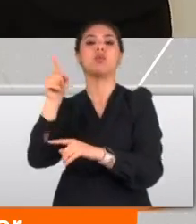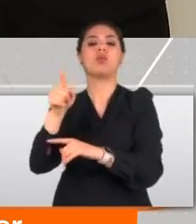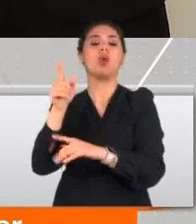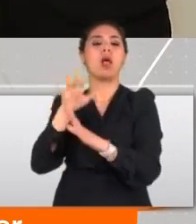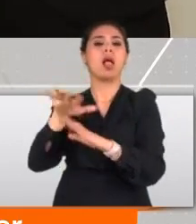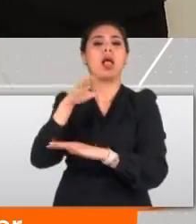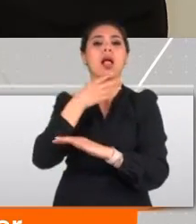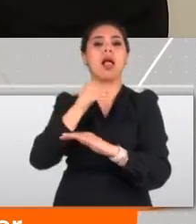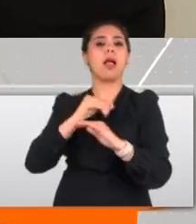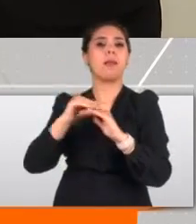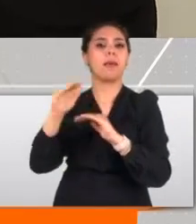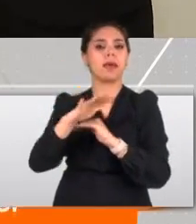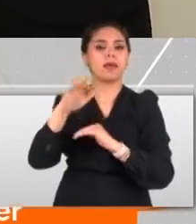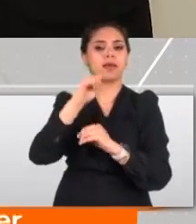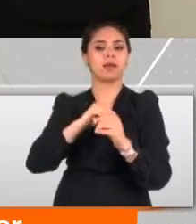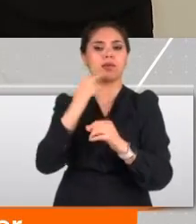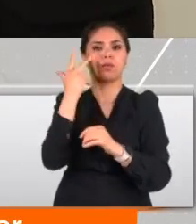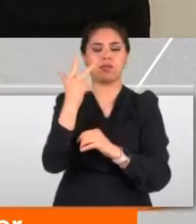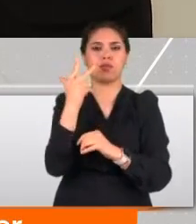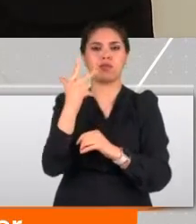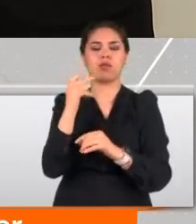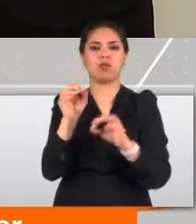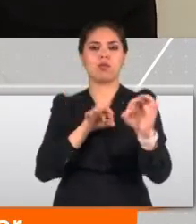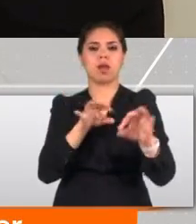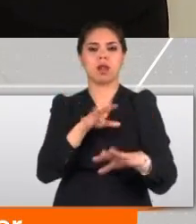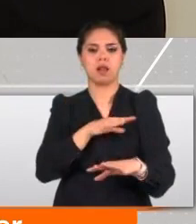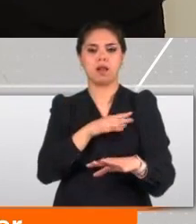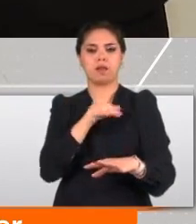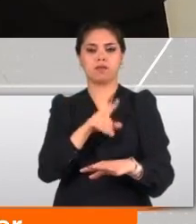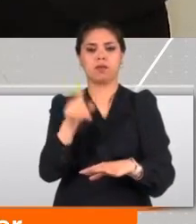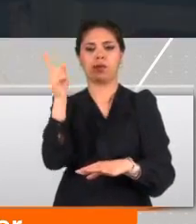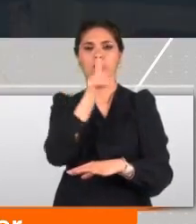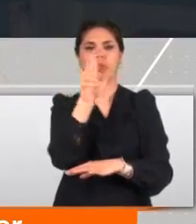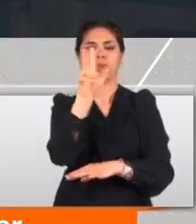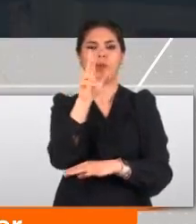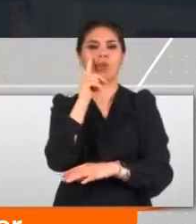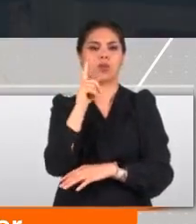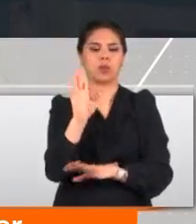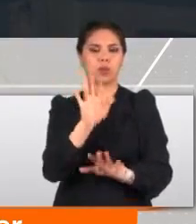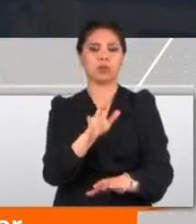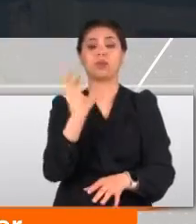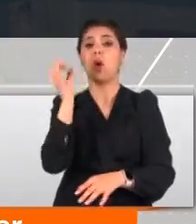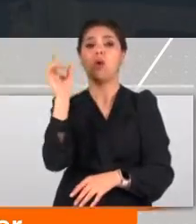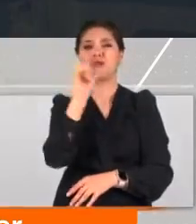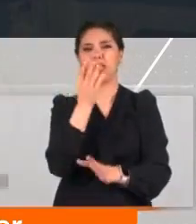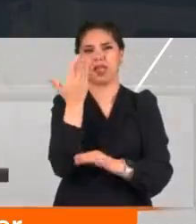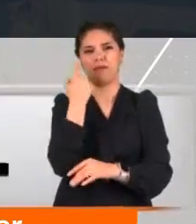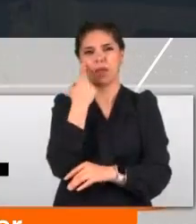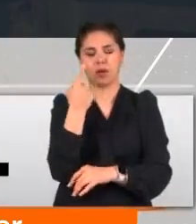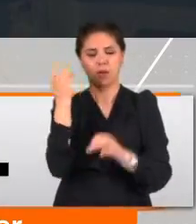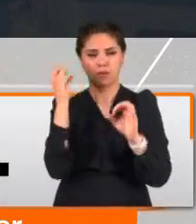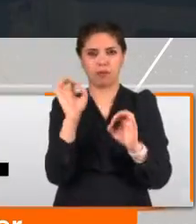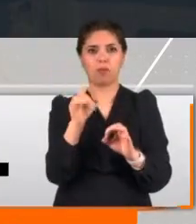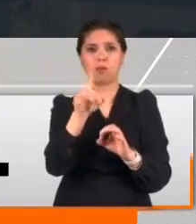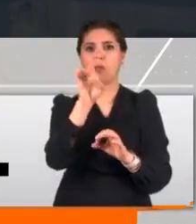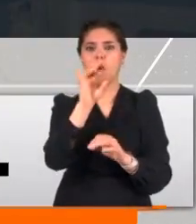düşünülüyor. İşte o formüllerden biri zam oranını %30'a tamamlama. Yine Ocak ayında olduğu gibi 15 puan